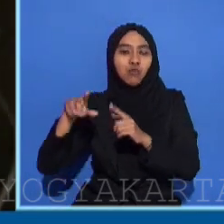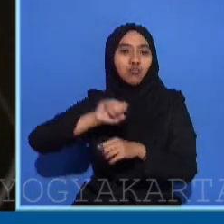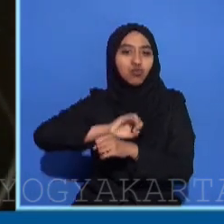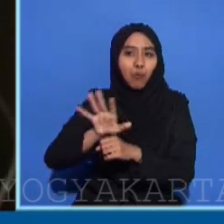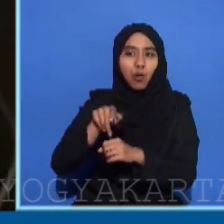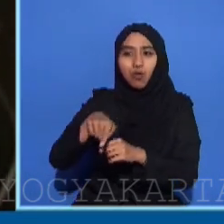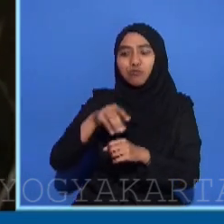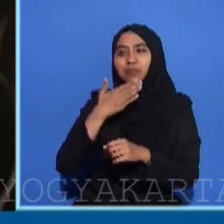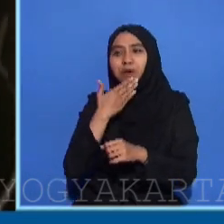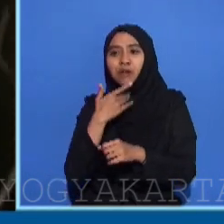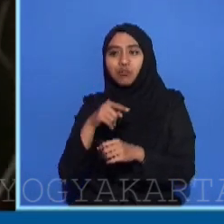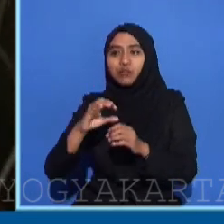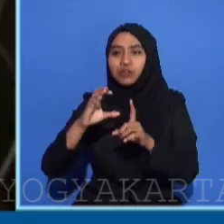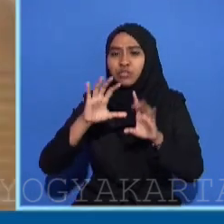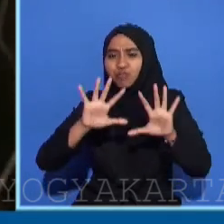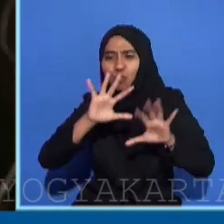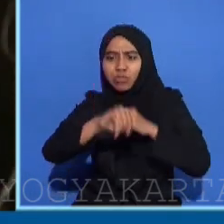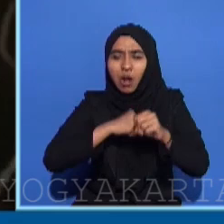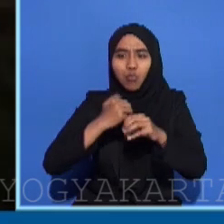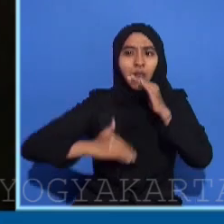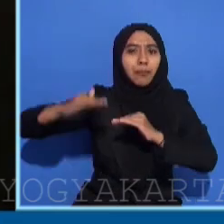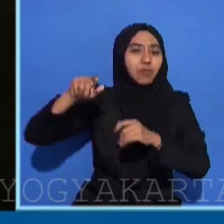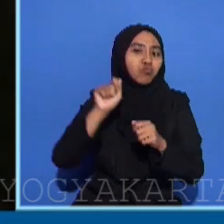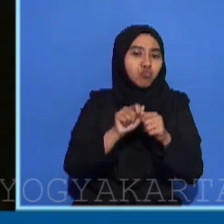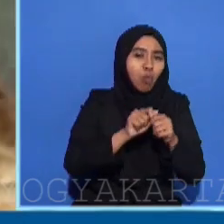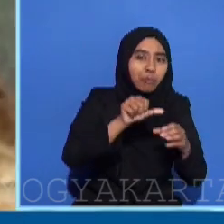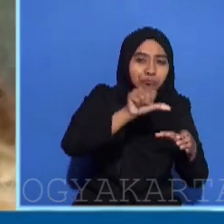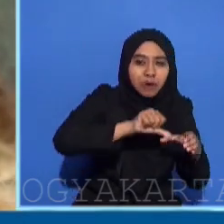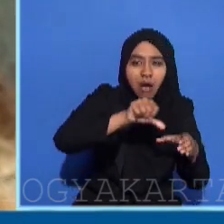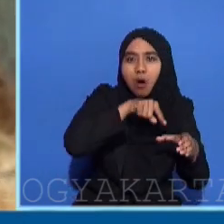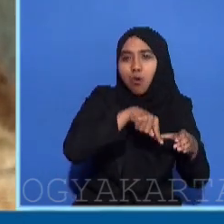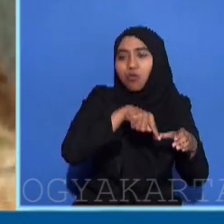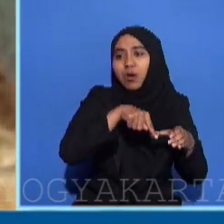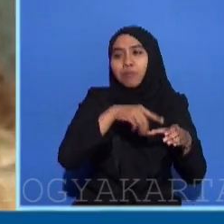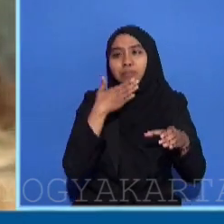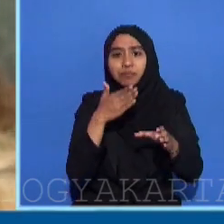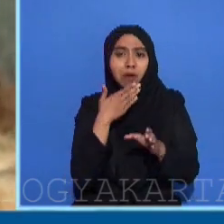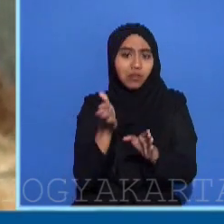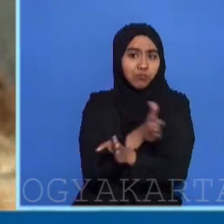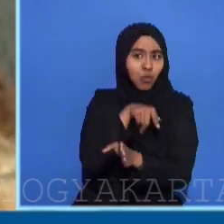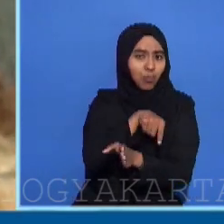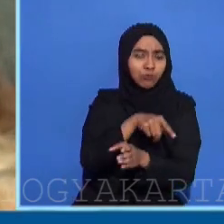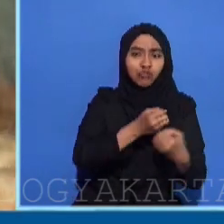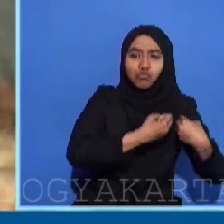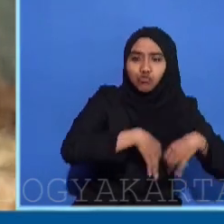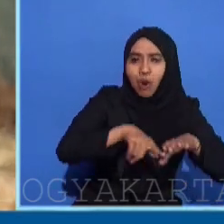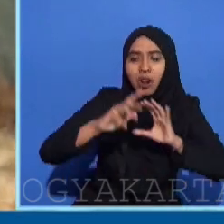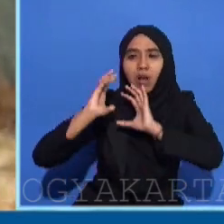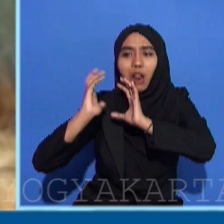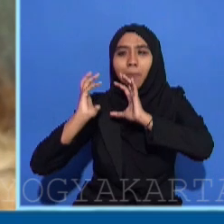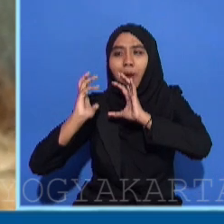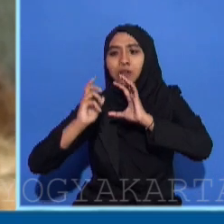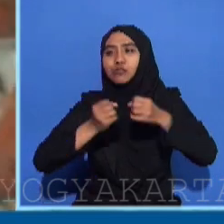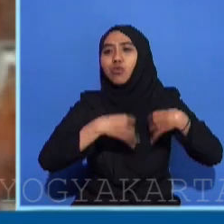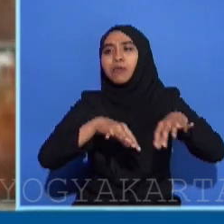kawan dasanan taun. Saderengipun damel lisah klentik, Murjinah namung bakulan klopo wantahan ingkang langsung dipun sate